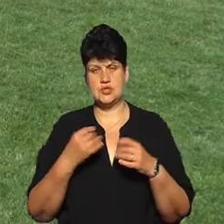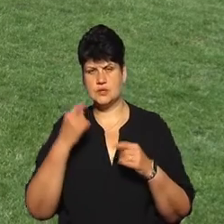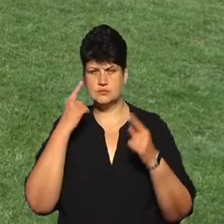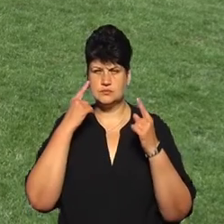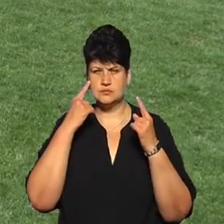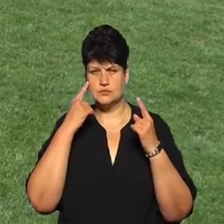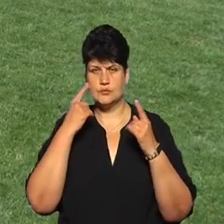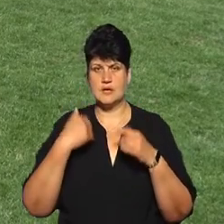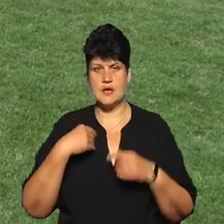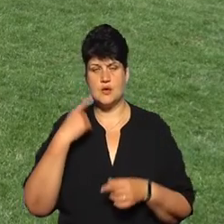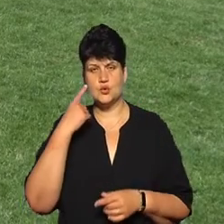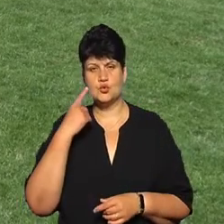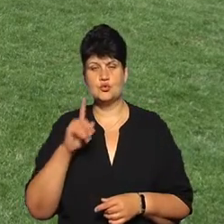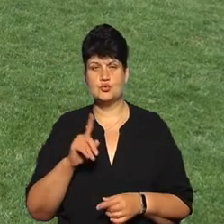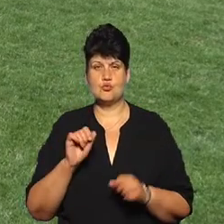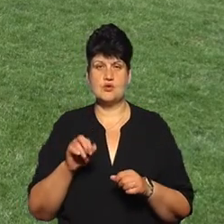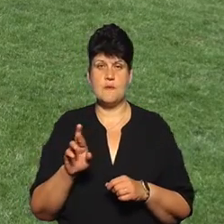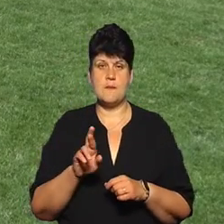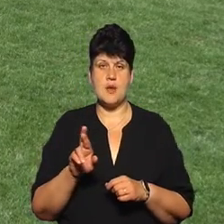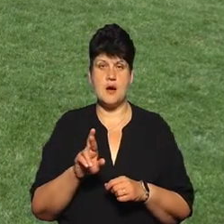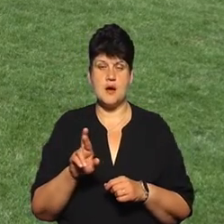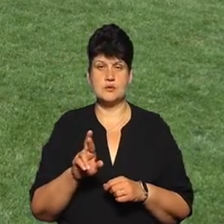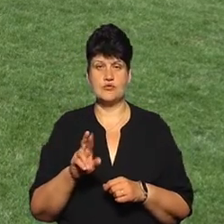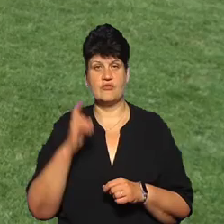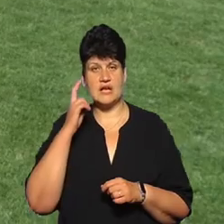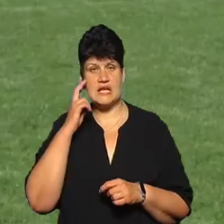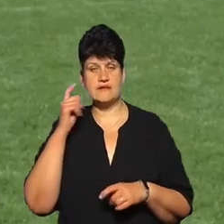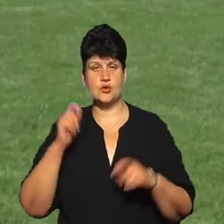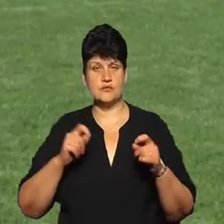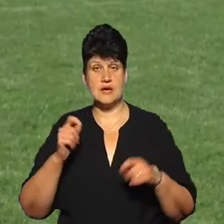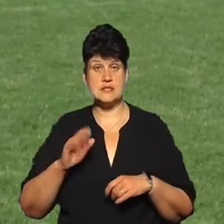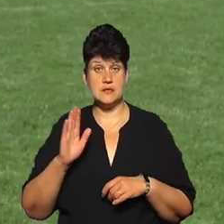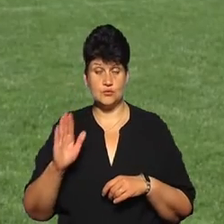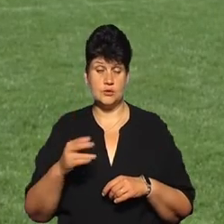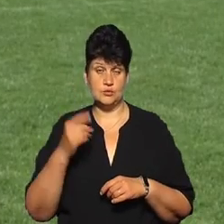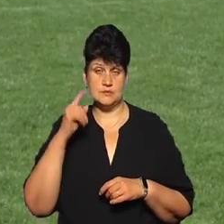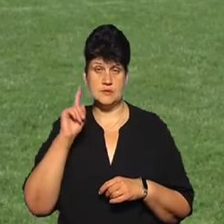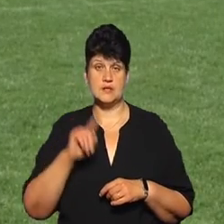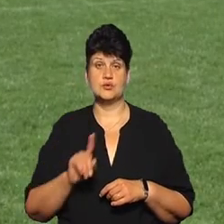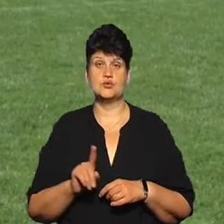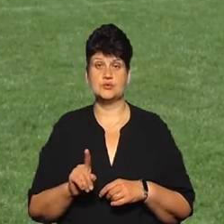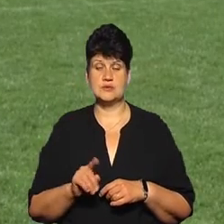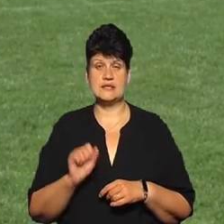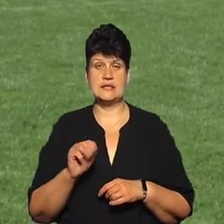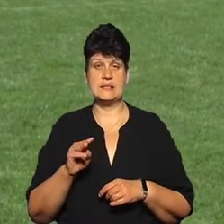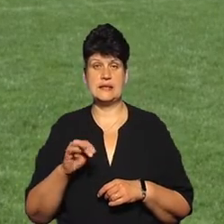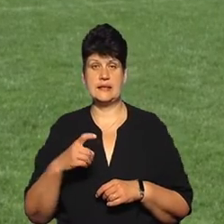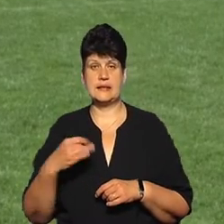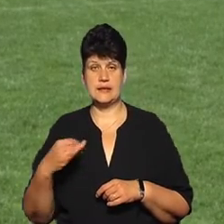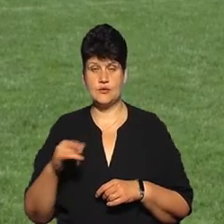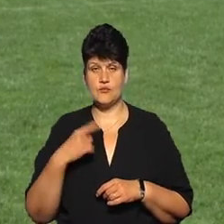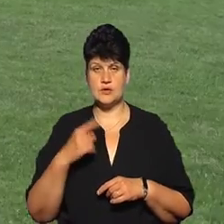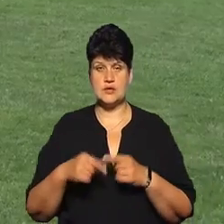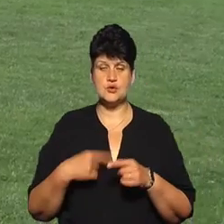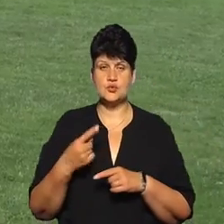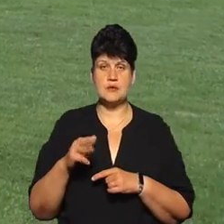що десь, можливо, в п'ятницю в Києві конференція, можливо, що вже буде відомо. Андрій Тихий каже, наступний матч під час